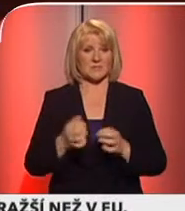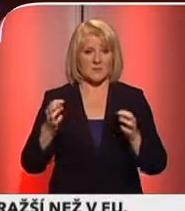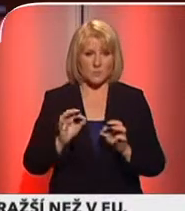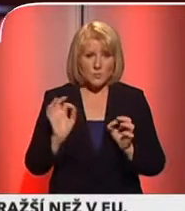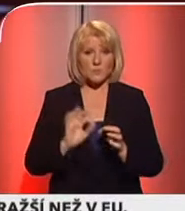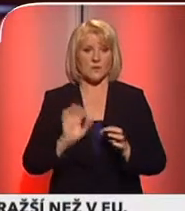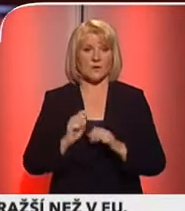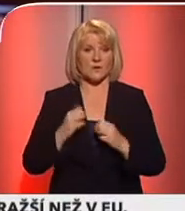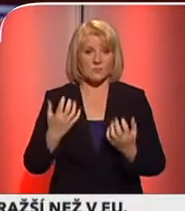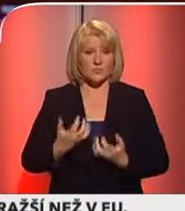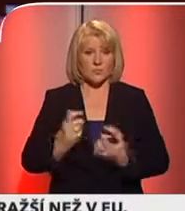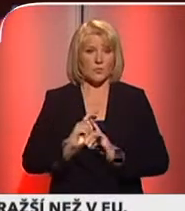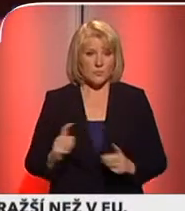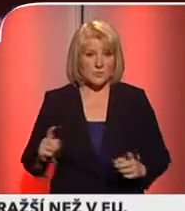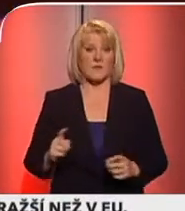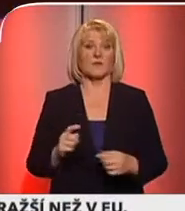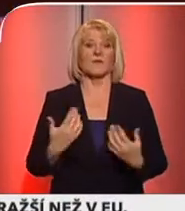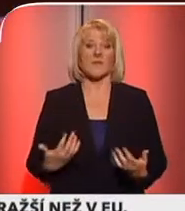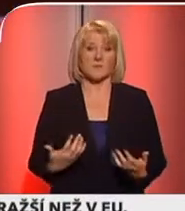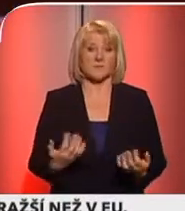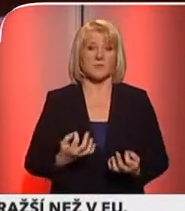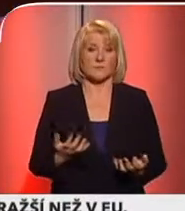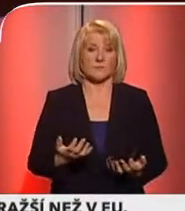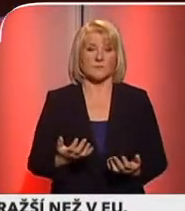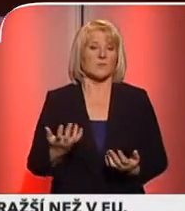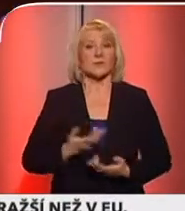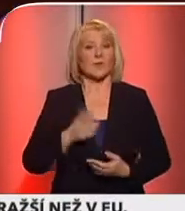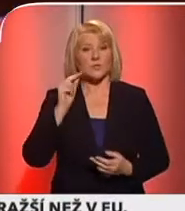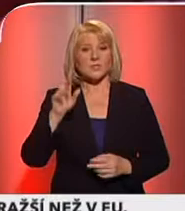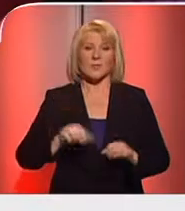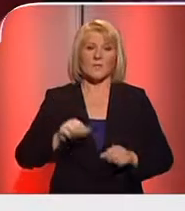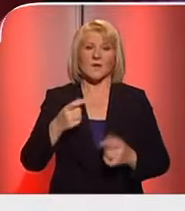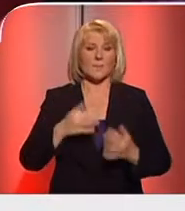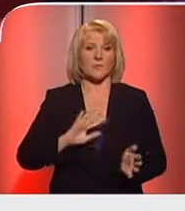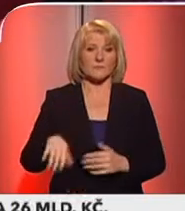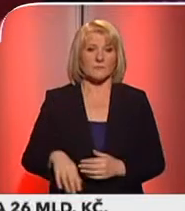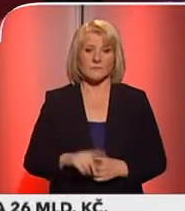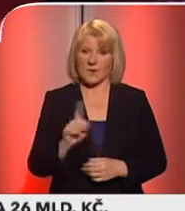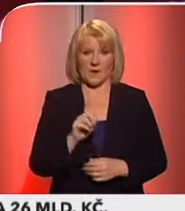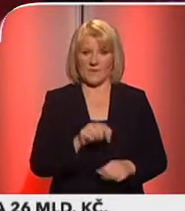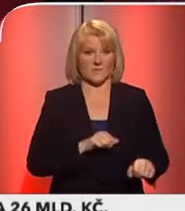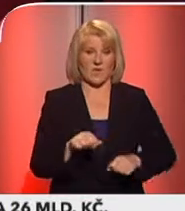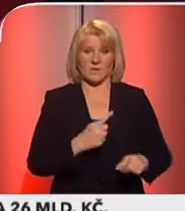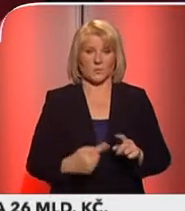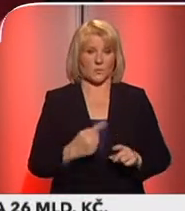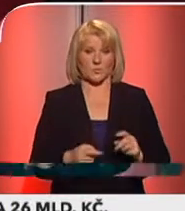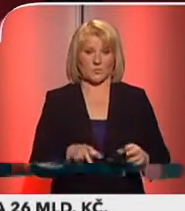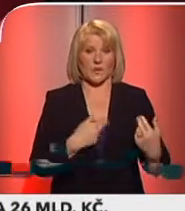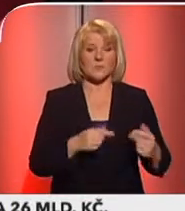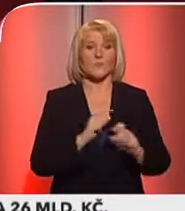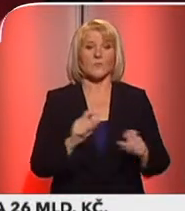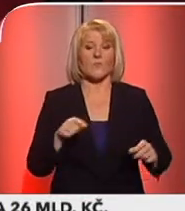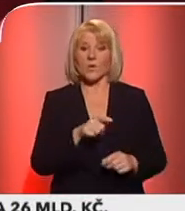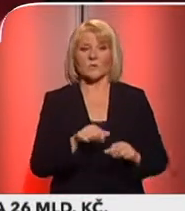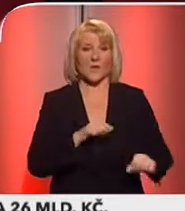obrovské restrikce. A má to dopad ten, že, a teď nechci mluvit o mentalitě Řecka. Tak počkejte, vláda zase ale je ještě o krok tedy zpět, protože říká,